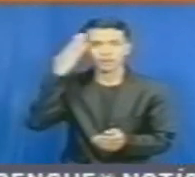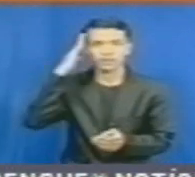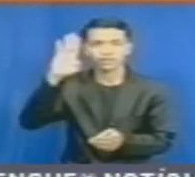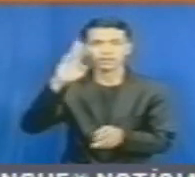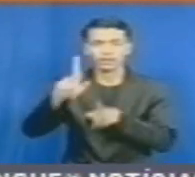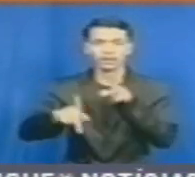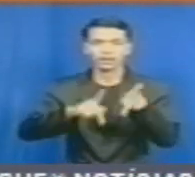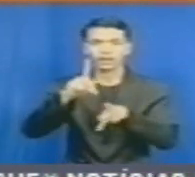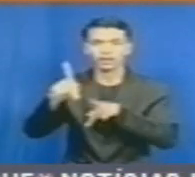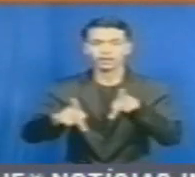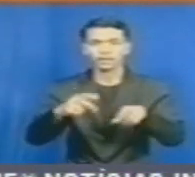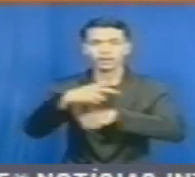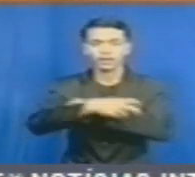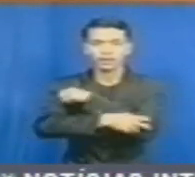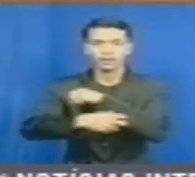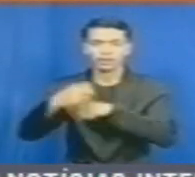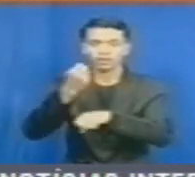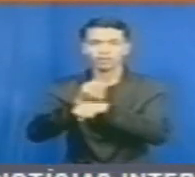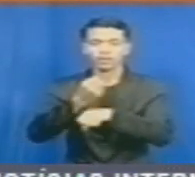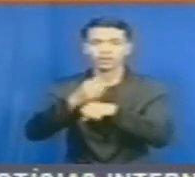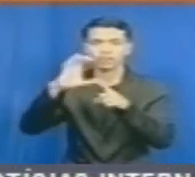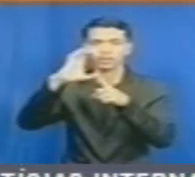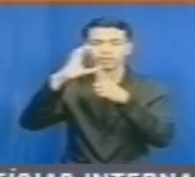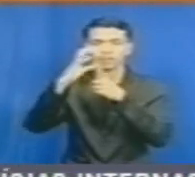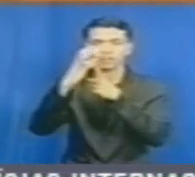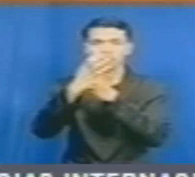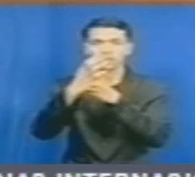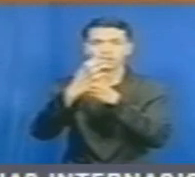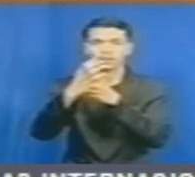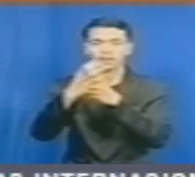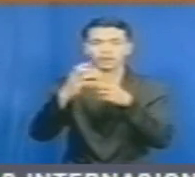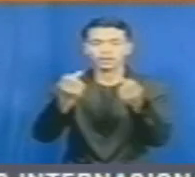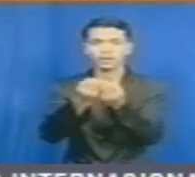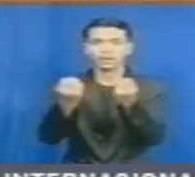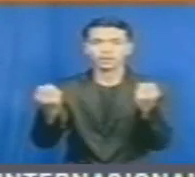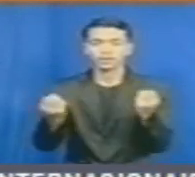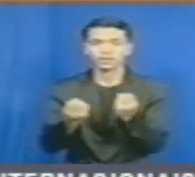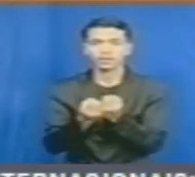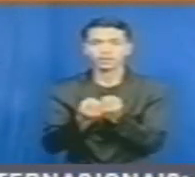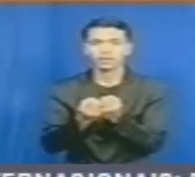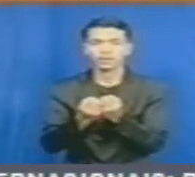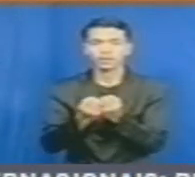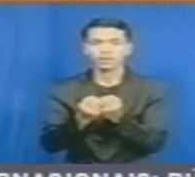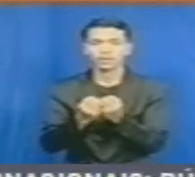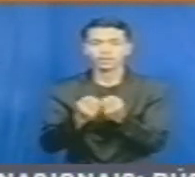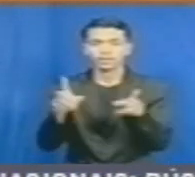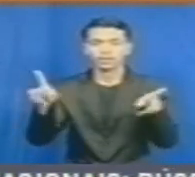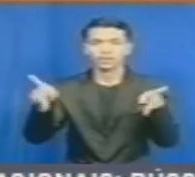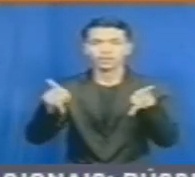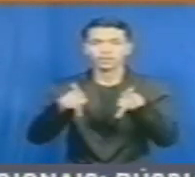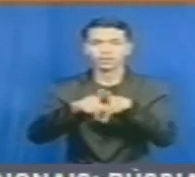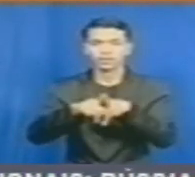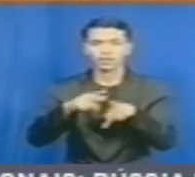Desconfia e mande desconhecido na ok fatuk lulik ia área Bobelau entre suku foho ailiku no leo lima.